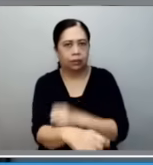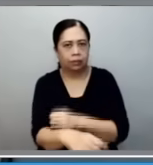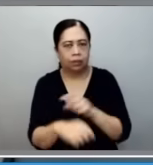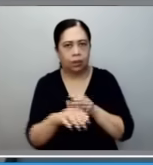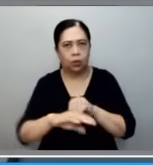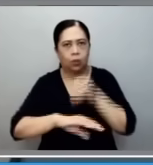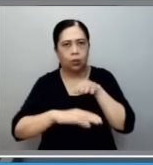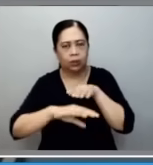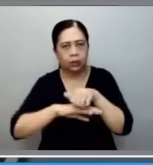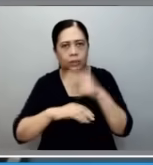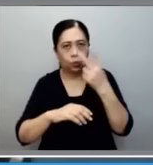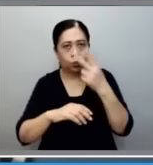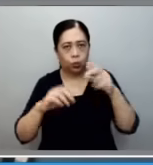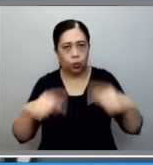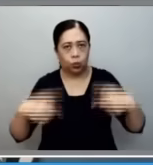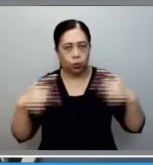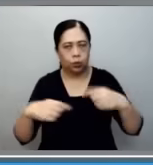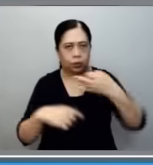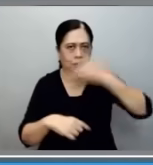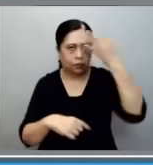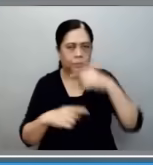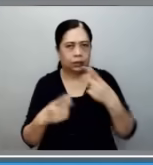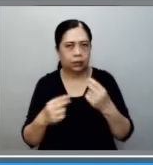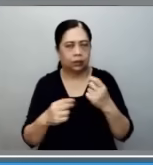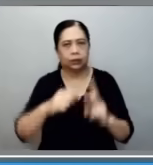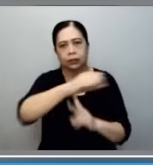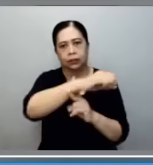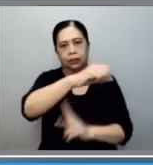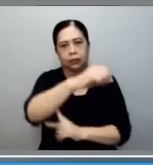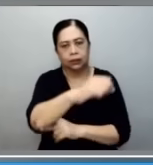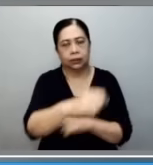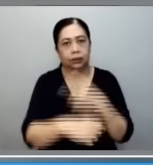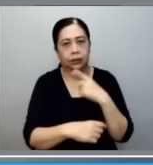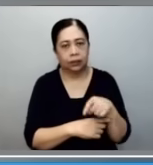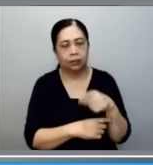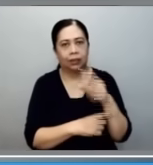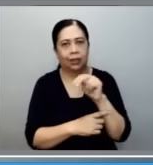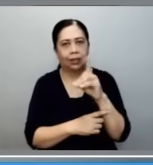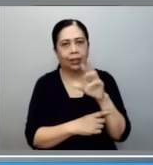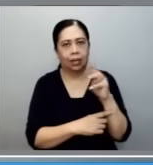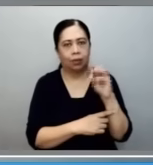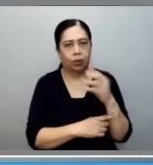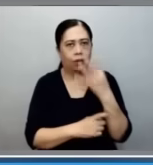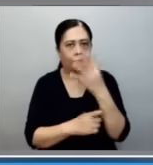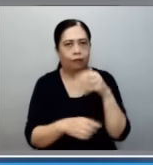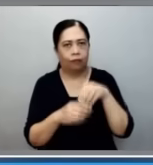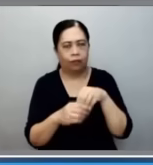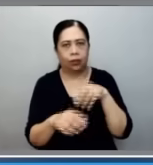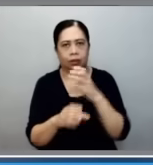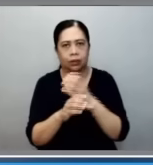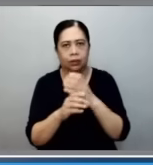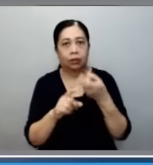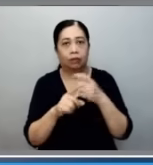dalawang gulong ng sasakyan sa harap sa ginagawang tuloy roon. Ayon sa Gandara MDRRMO, apat ang sakay ng sasakyan na galing pang